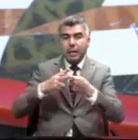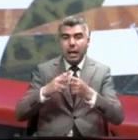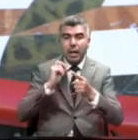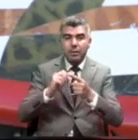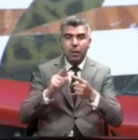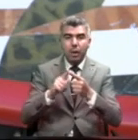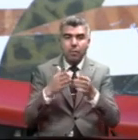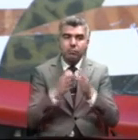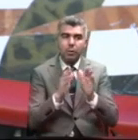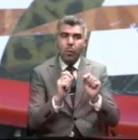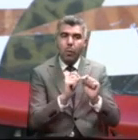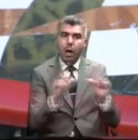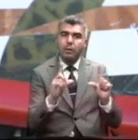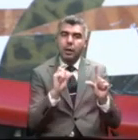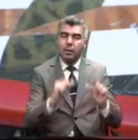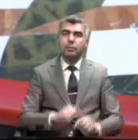الانفتاح